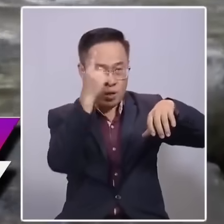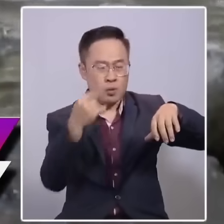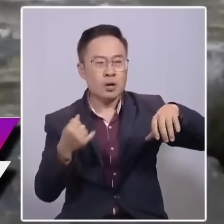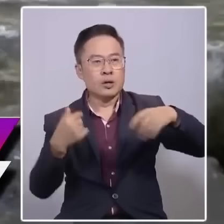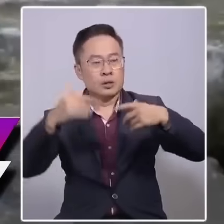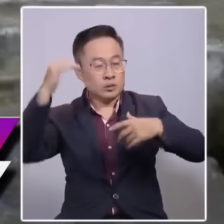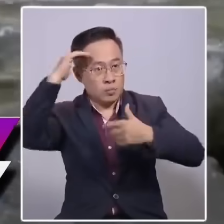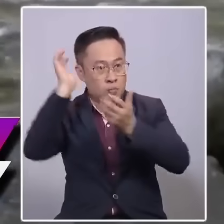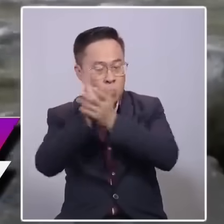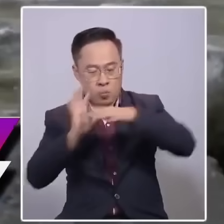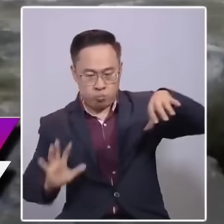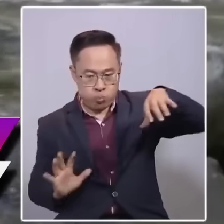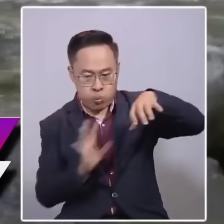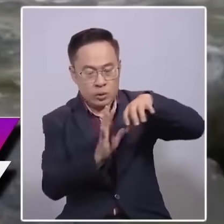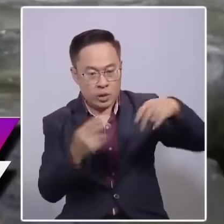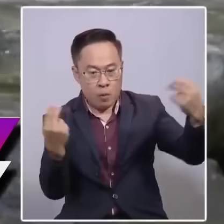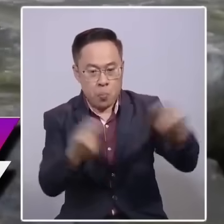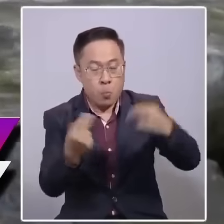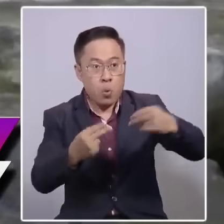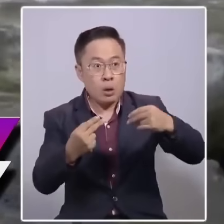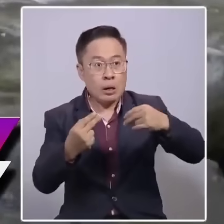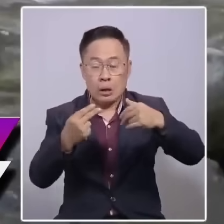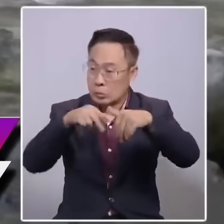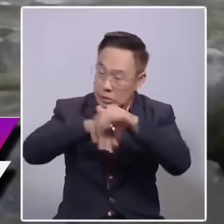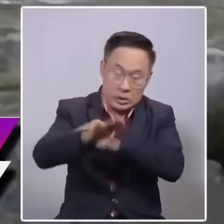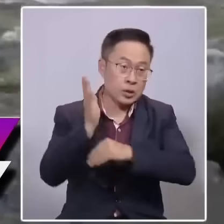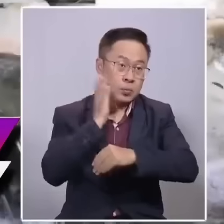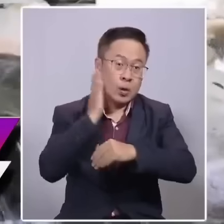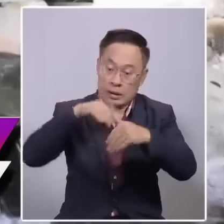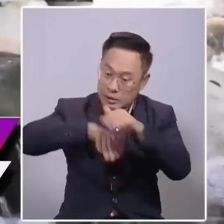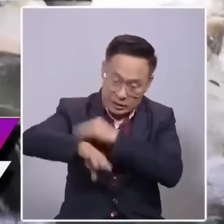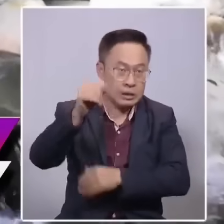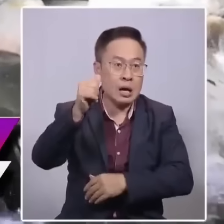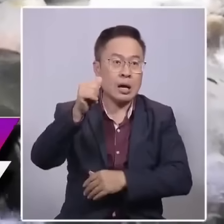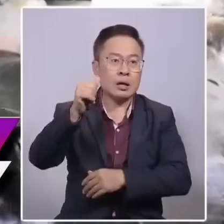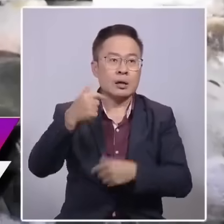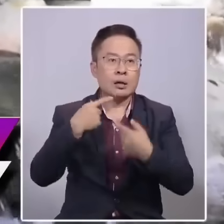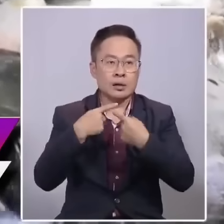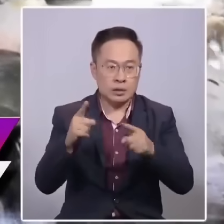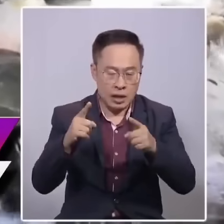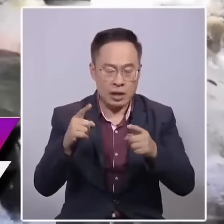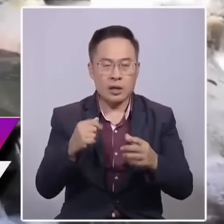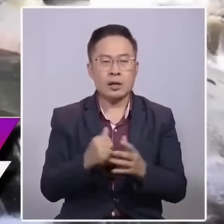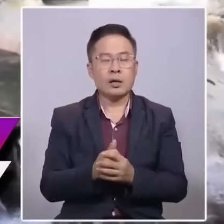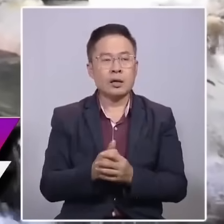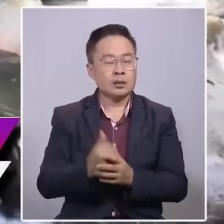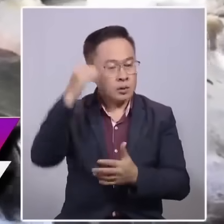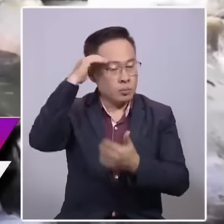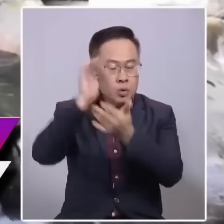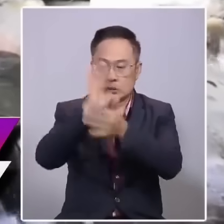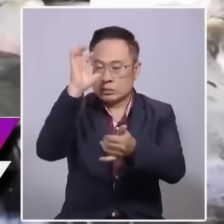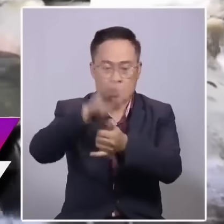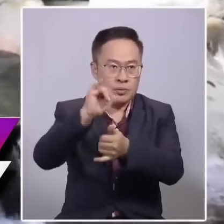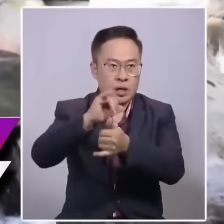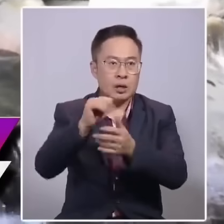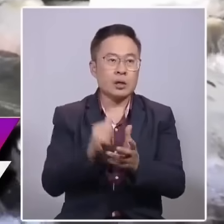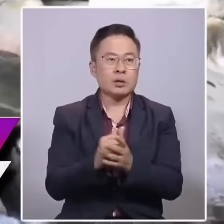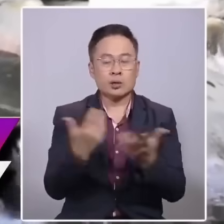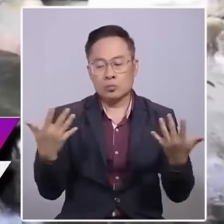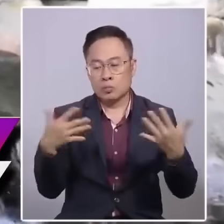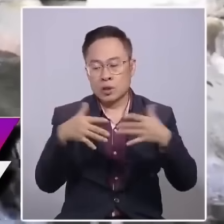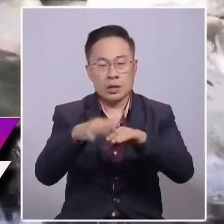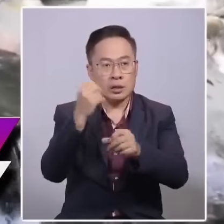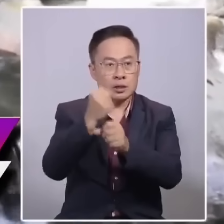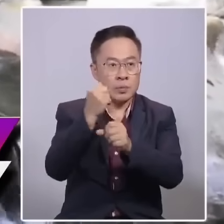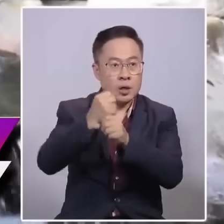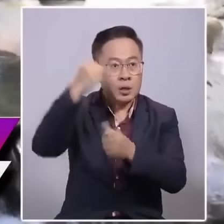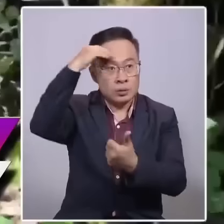จากนั้นเนี่ยเจ้าหน้าที่ก็เปิดปฏิบัติการล่าตัวครับระดมกำลังทุกภาคส่วนในการล่าตัวแล้วเมื่อวานนี้นะครับเจ้าหน้าที่